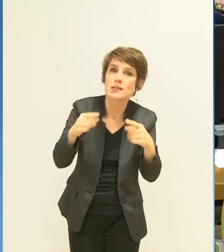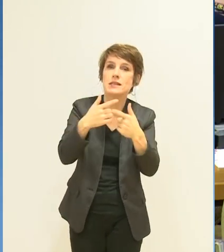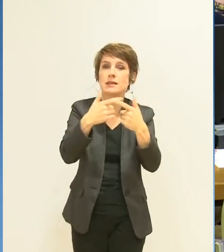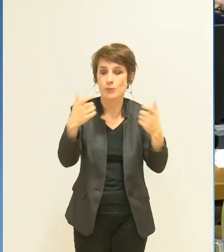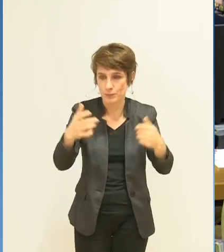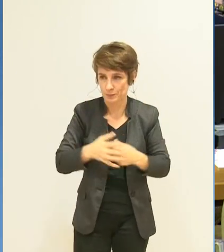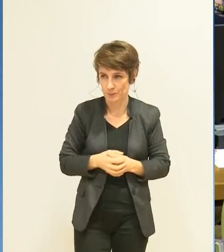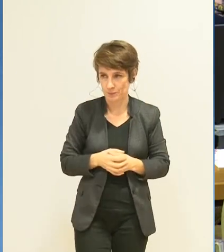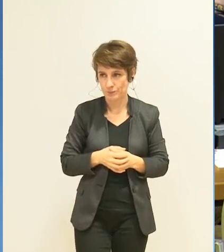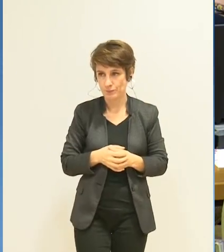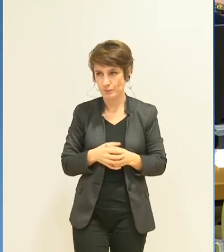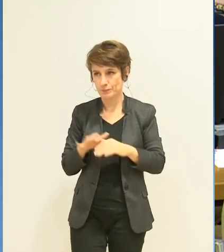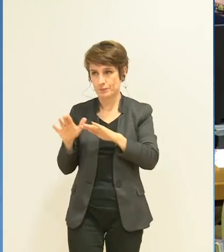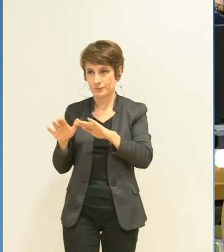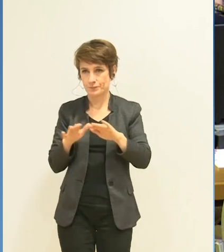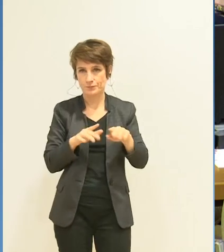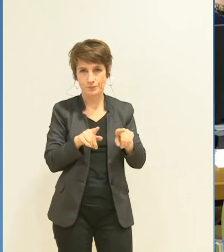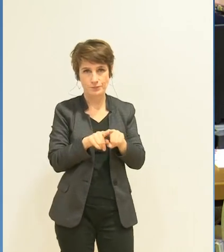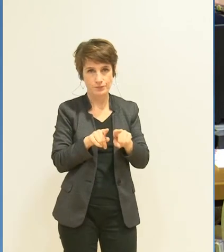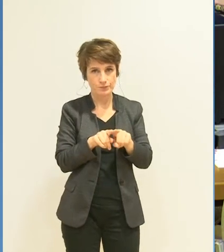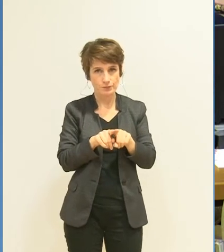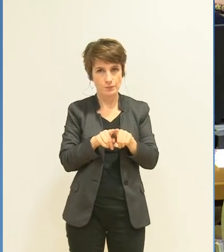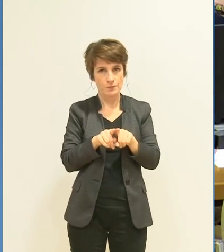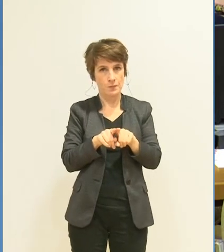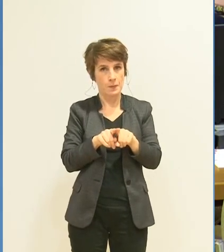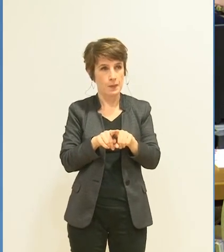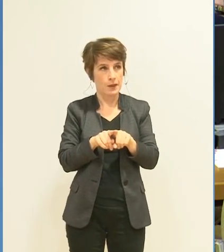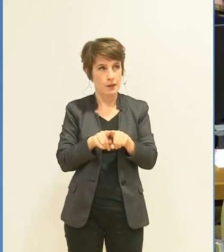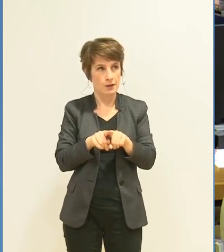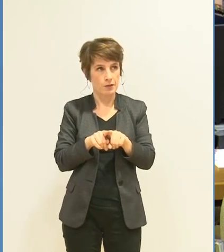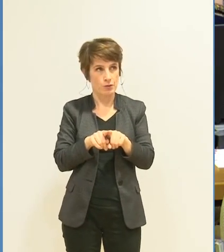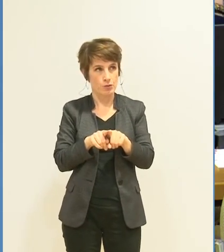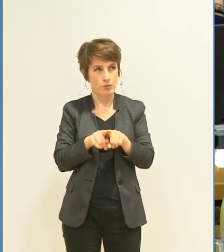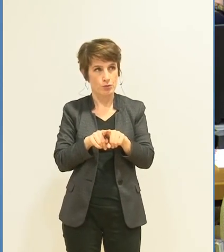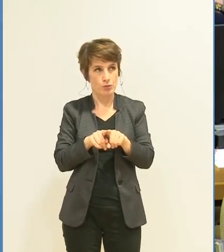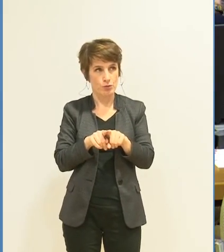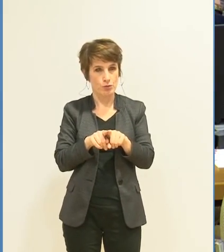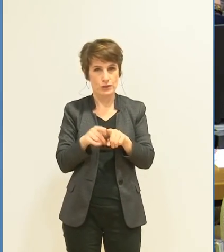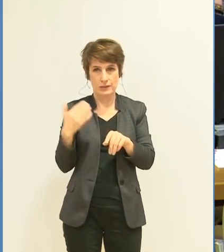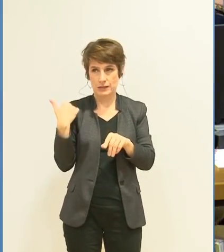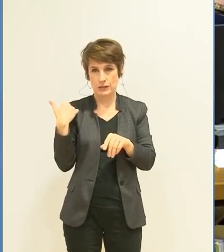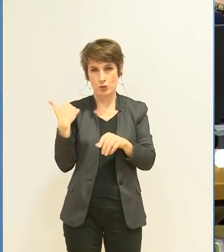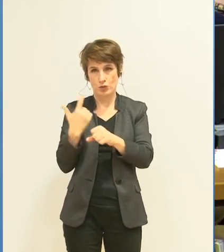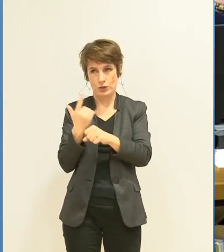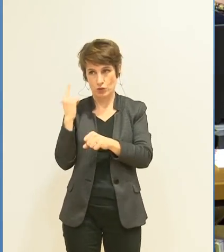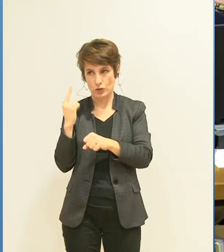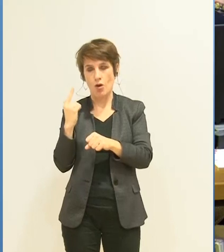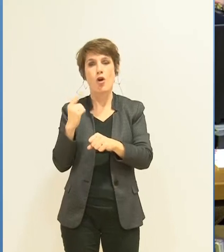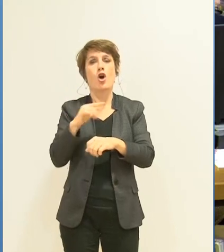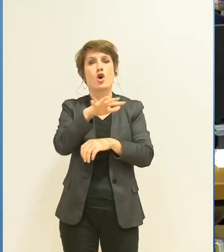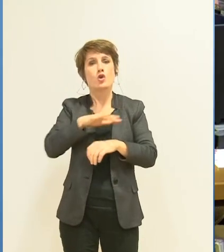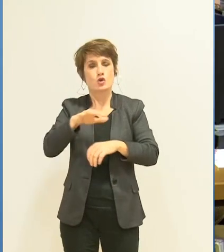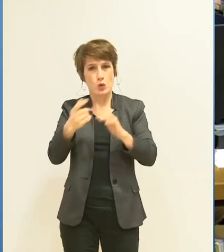quand même deux sets deux dernières rentrées c'est la politique de dédoublement des classes dans les zones d'éducation prioritaire